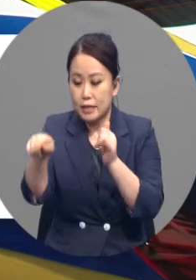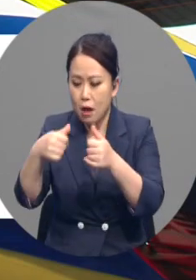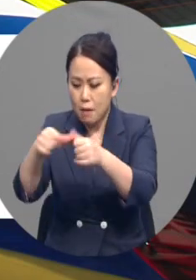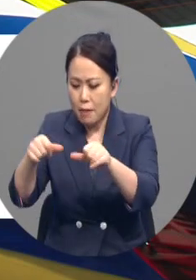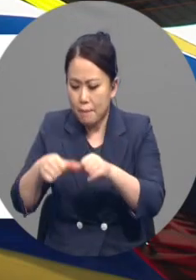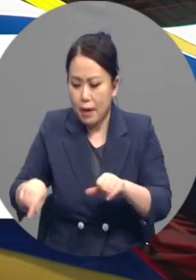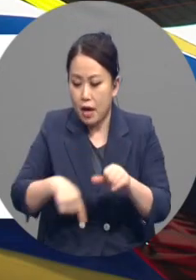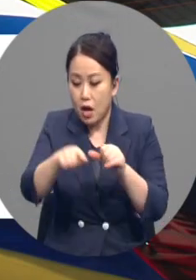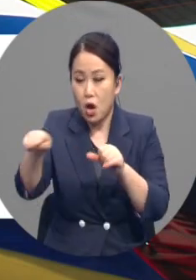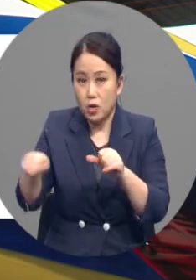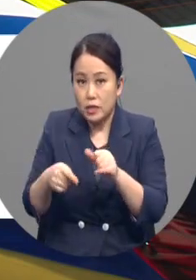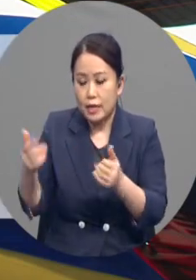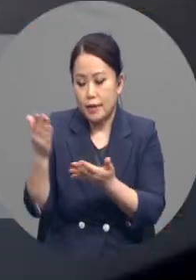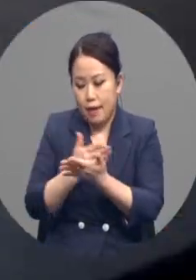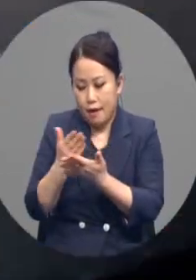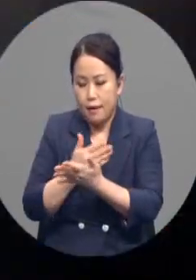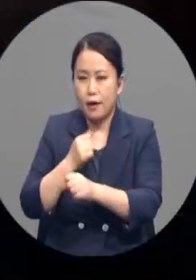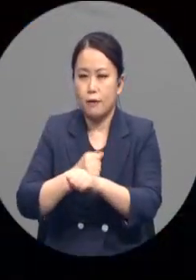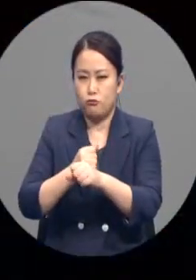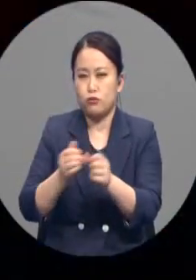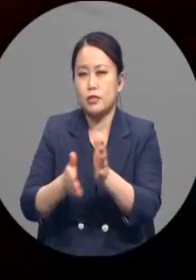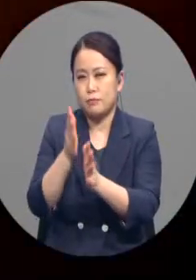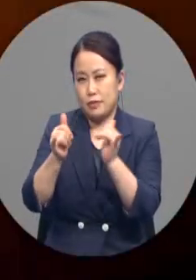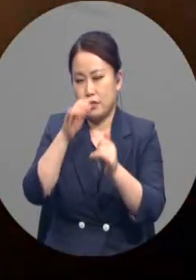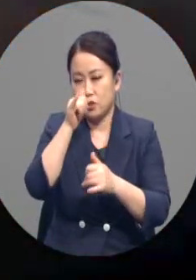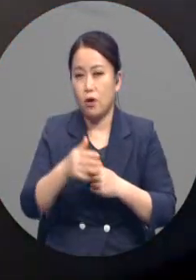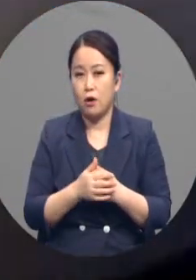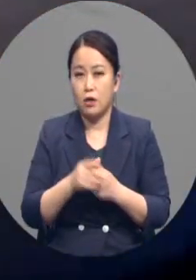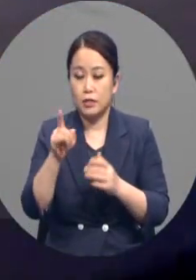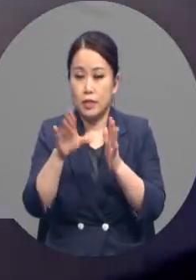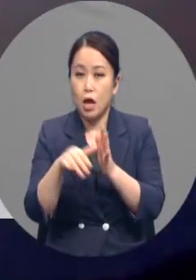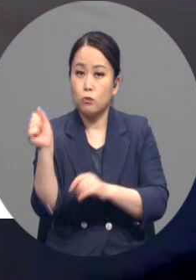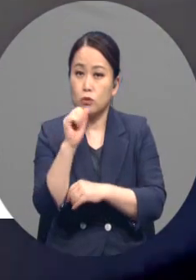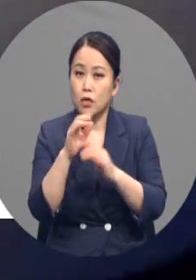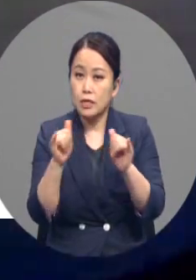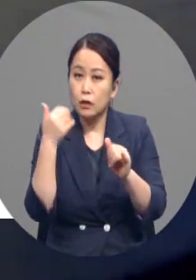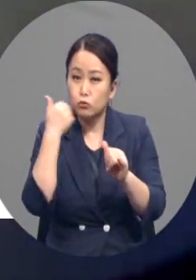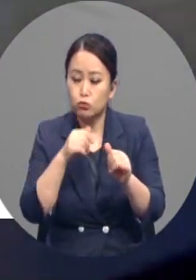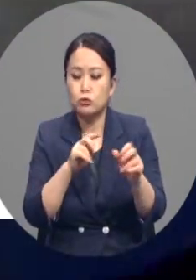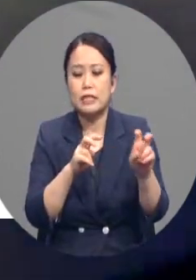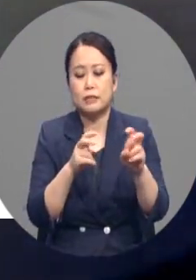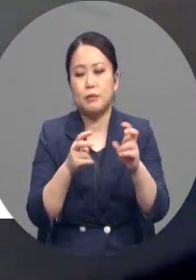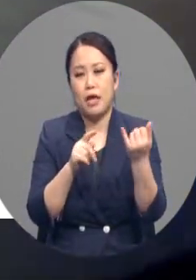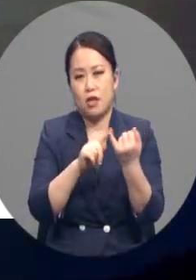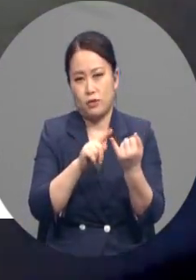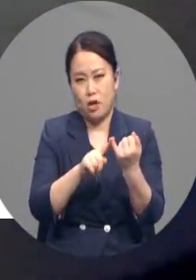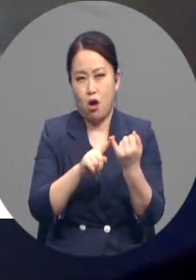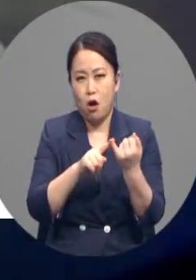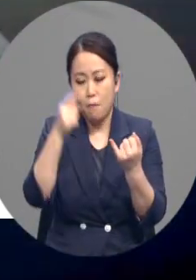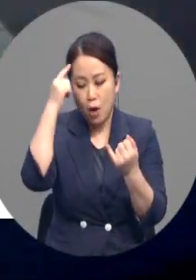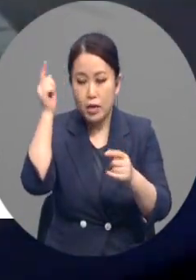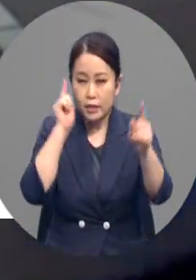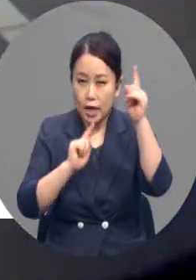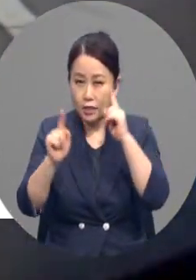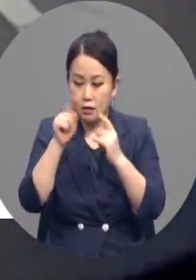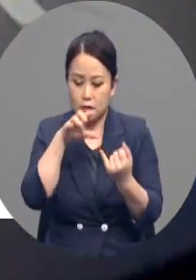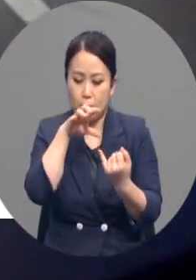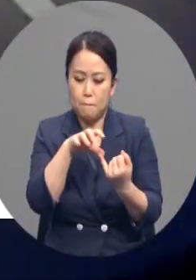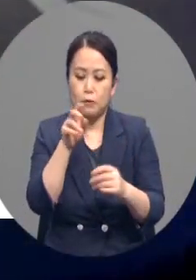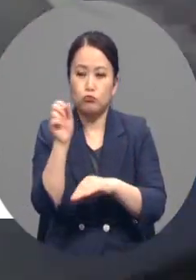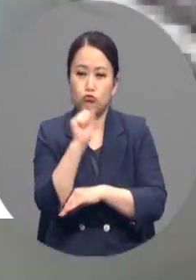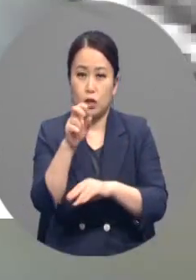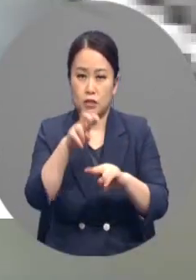채워주시는 시민분들이 식사 쎕니다 당시 사고차량 운전자 20대 여성은 머리를 다친 채 운전석에 갇혀